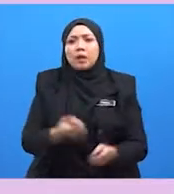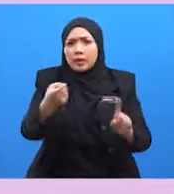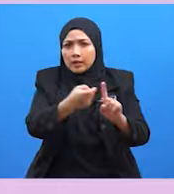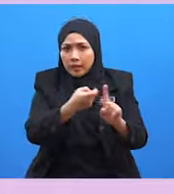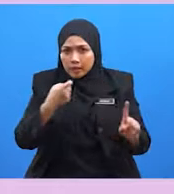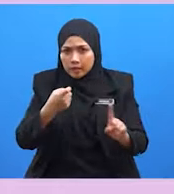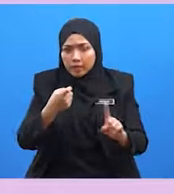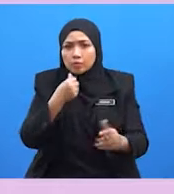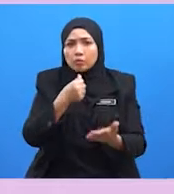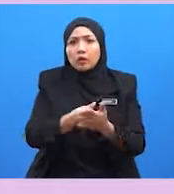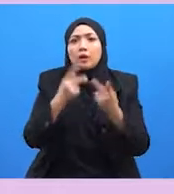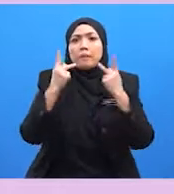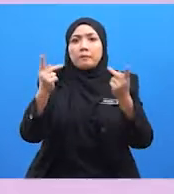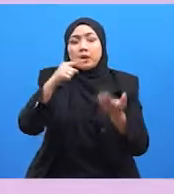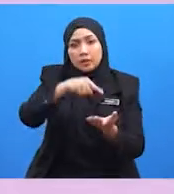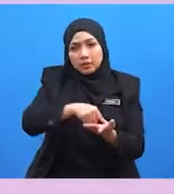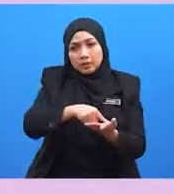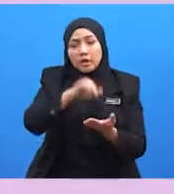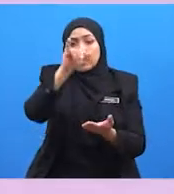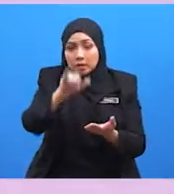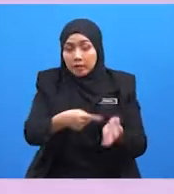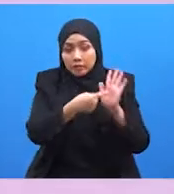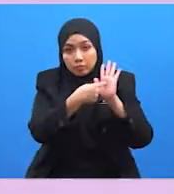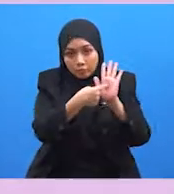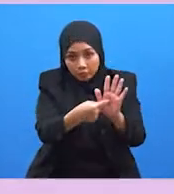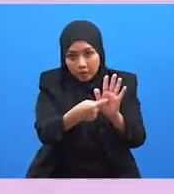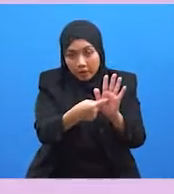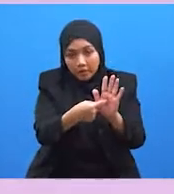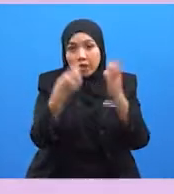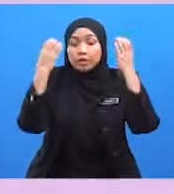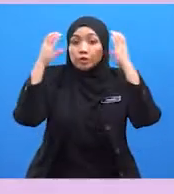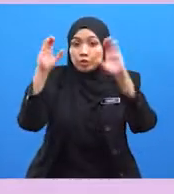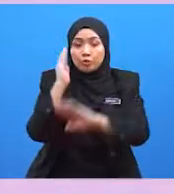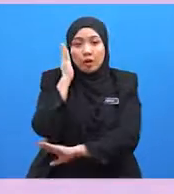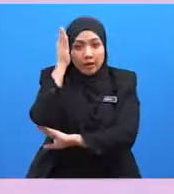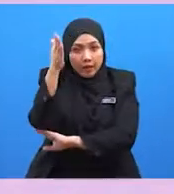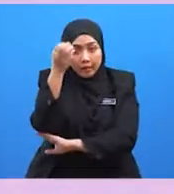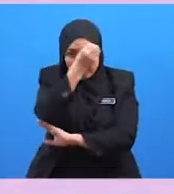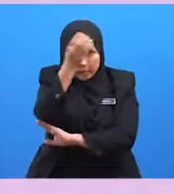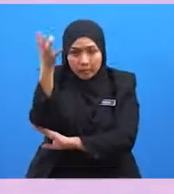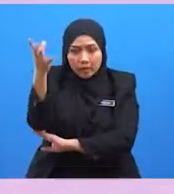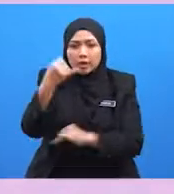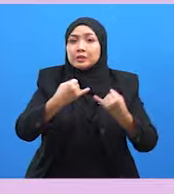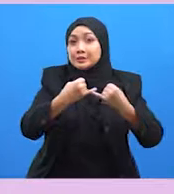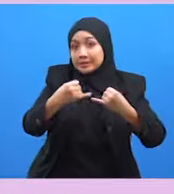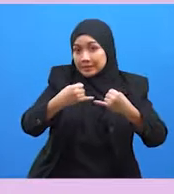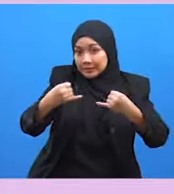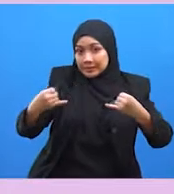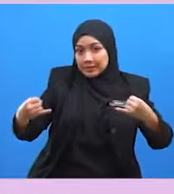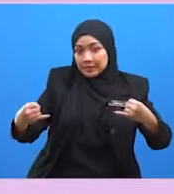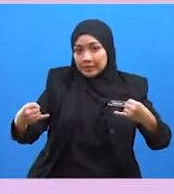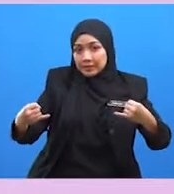Daripada keratan akhbar yang dipaparkan, cikgu akan menerangkan jenis